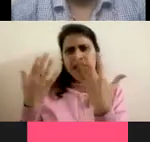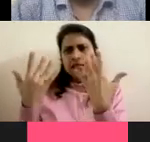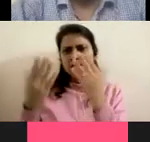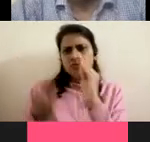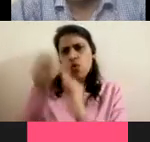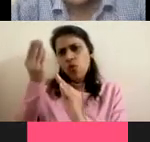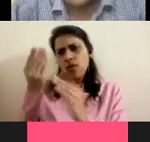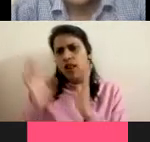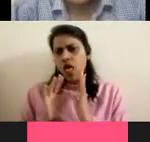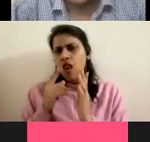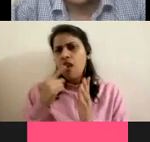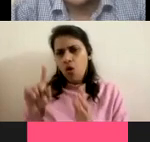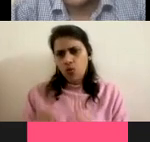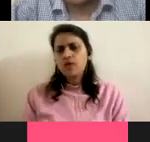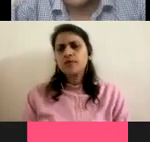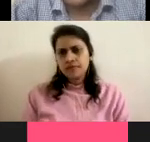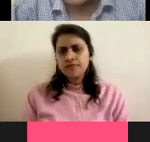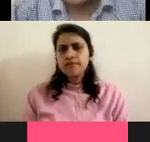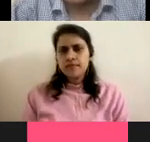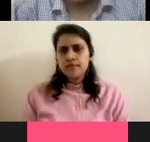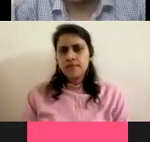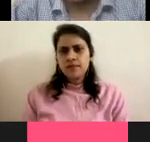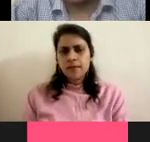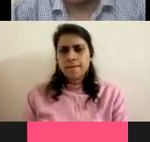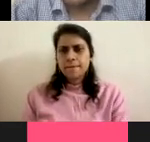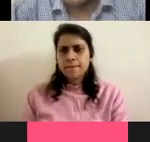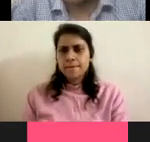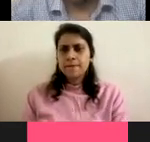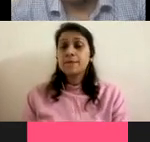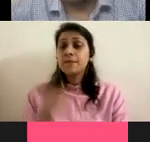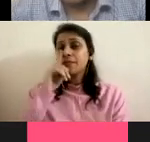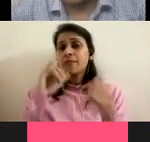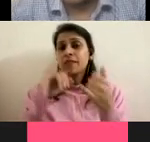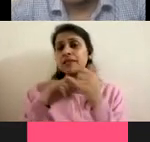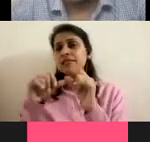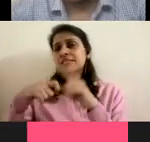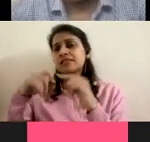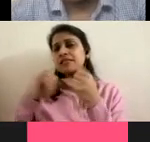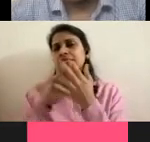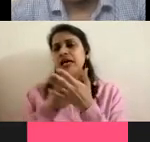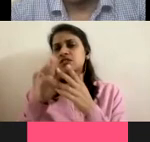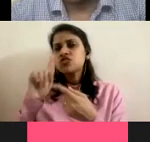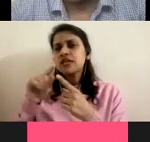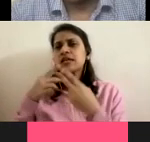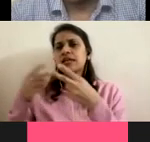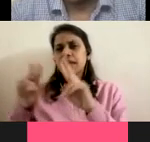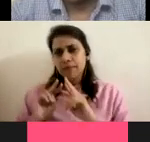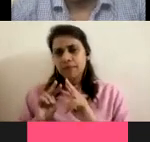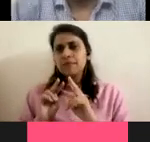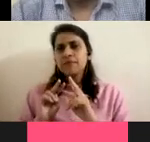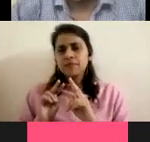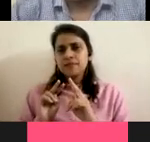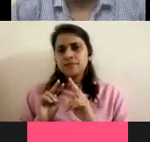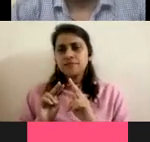श्योर. या साक्षी, वी विल चेक इफ शी if she's able to do the job